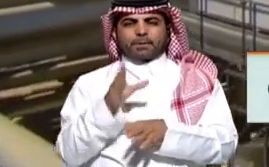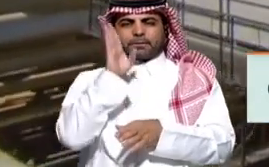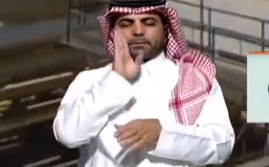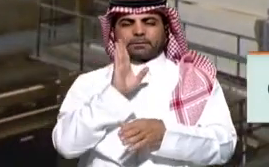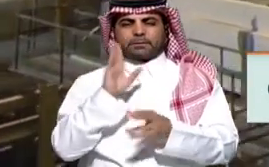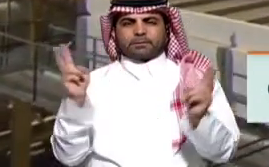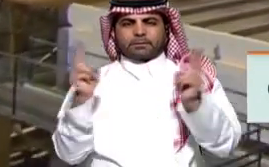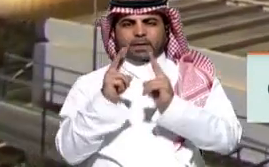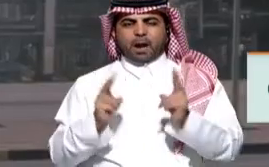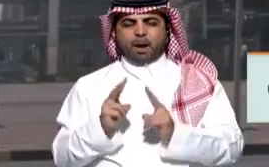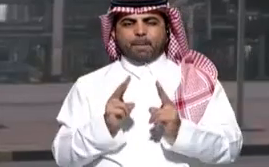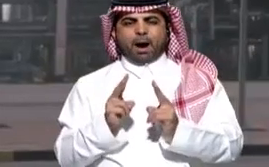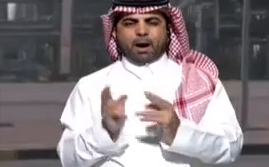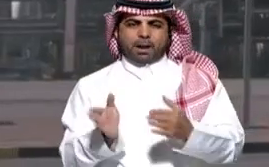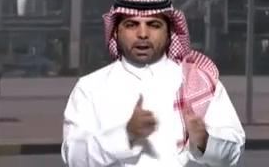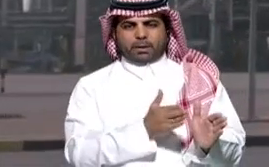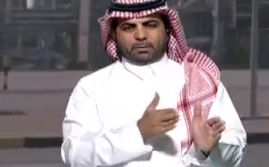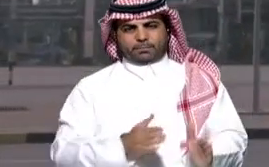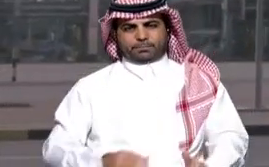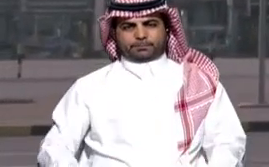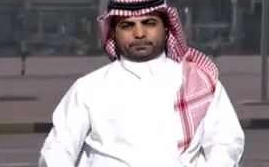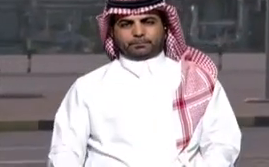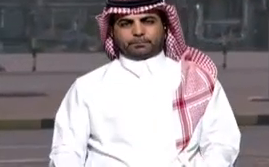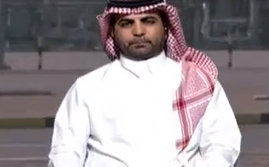في توليد الكهرباء.